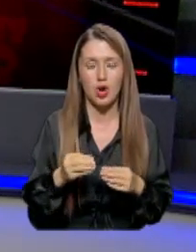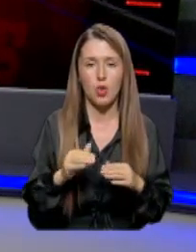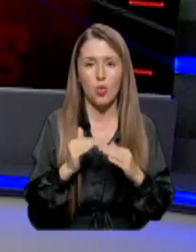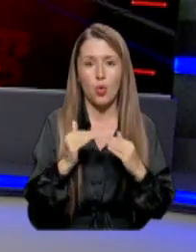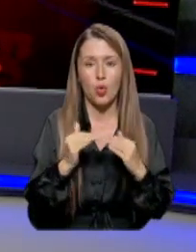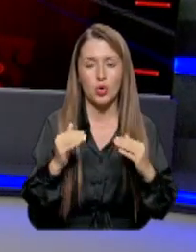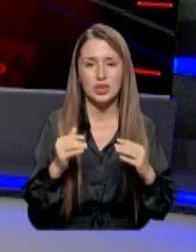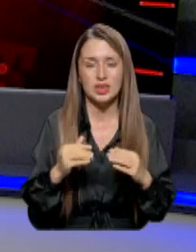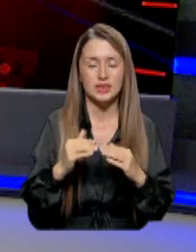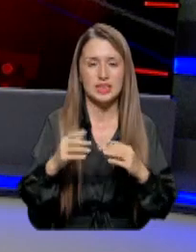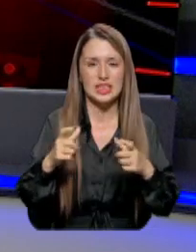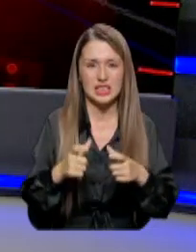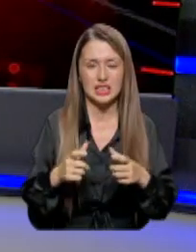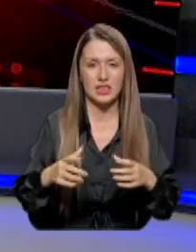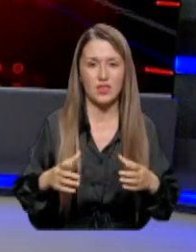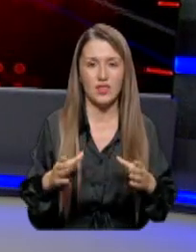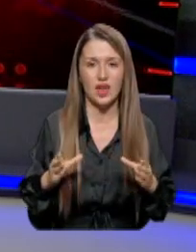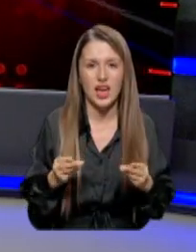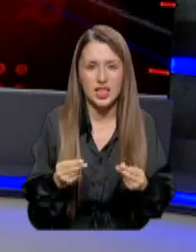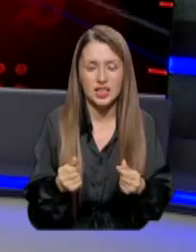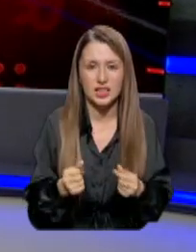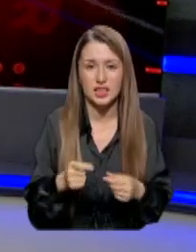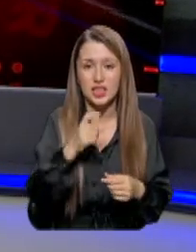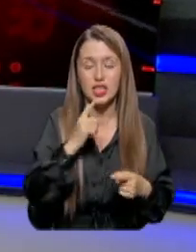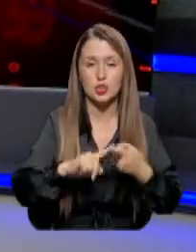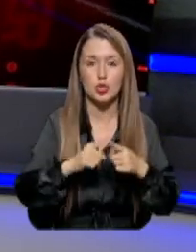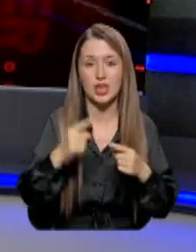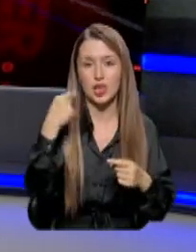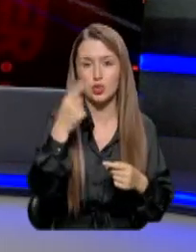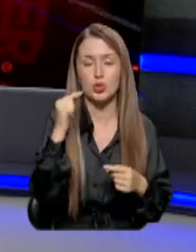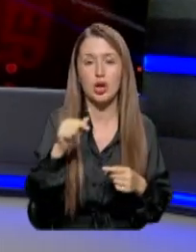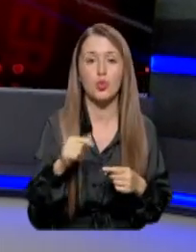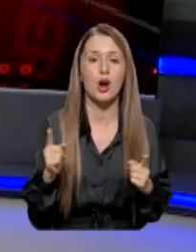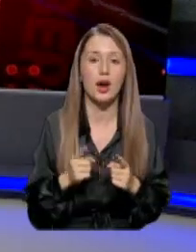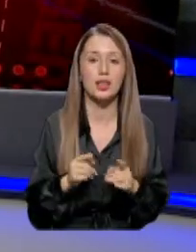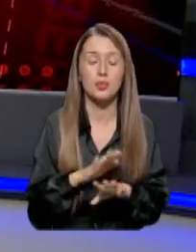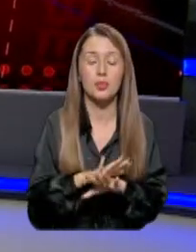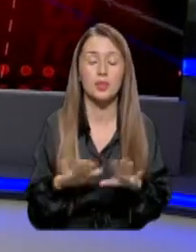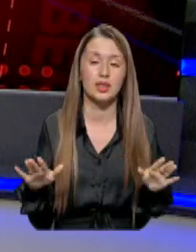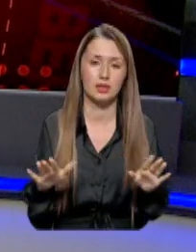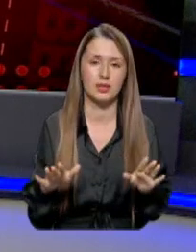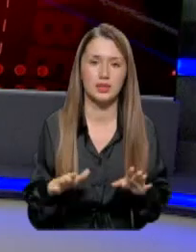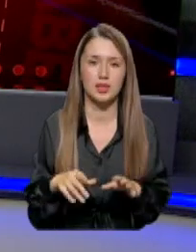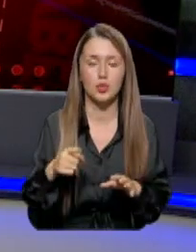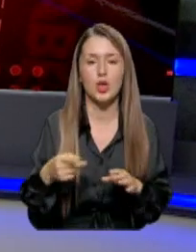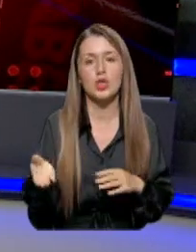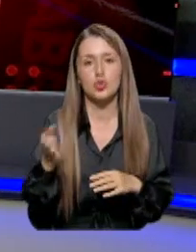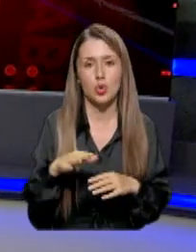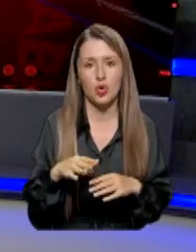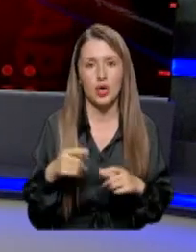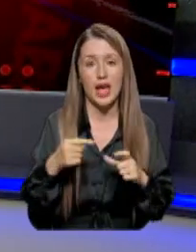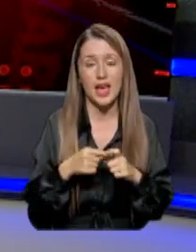eridi. Yapılan yanlış, izlenen yanlış politikalar yüzünden bu artık bitmiş durumda. İşte ondan sonra